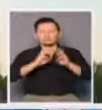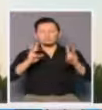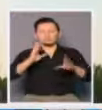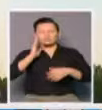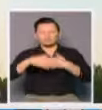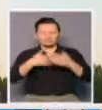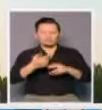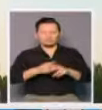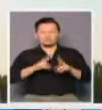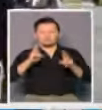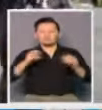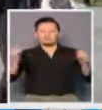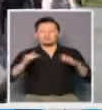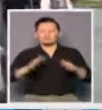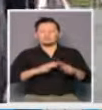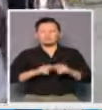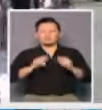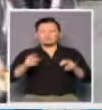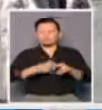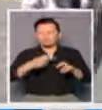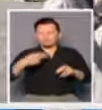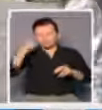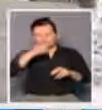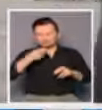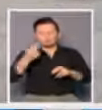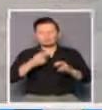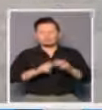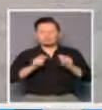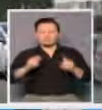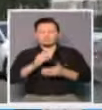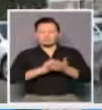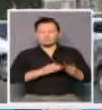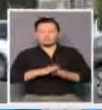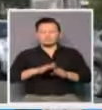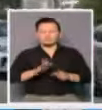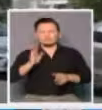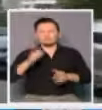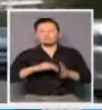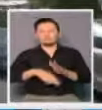будущее. Подобная инициатива, посвященная 20-летию столицы, найдет свое продолжение